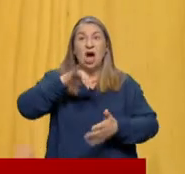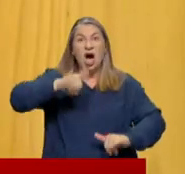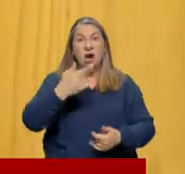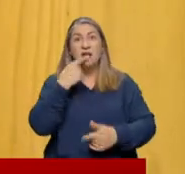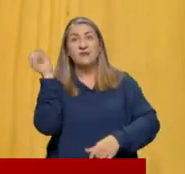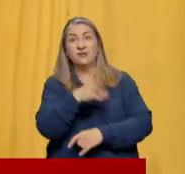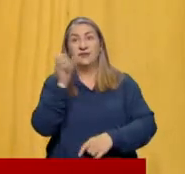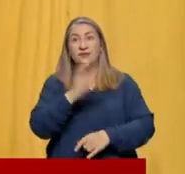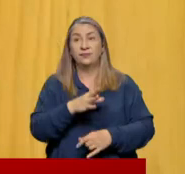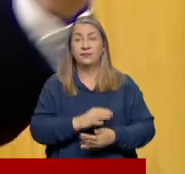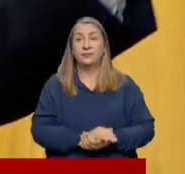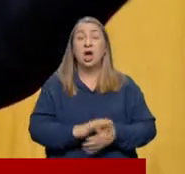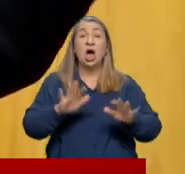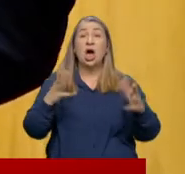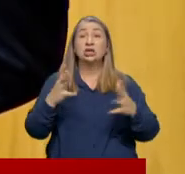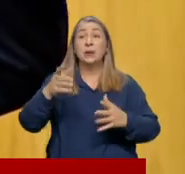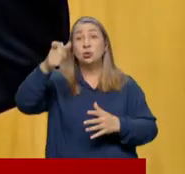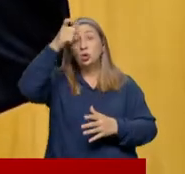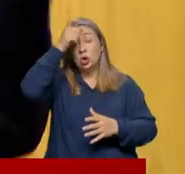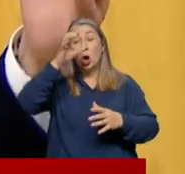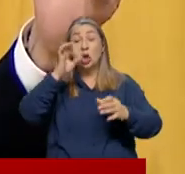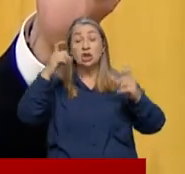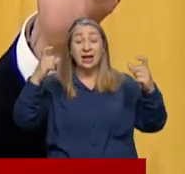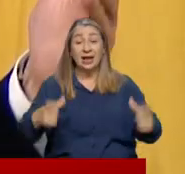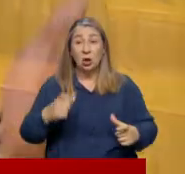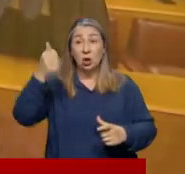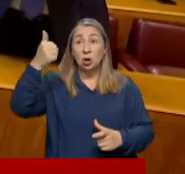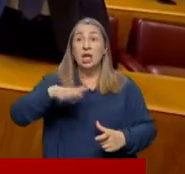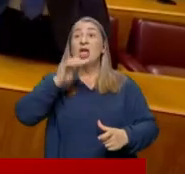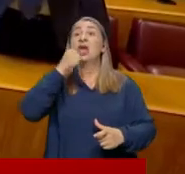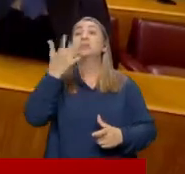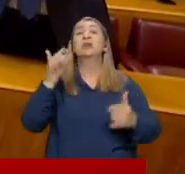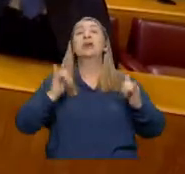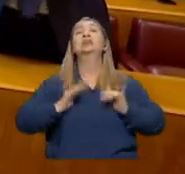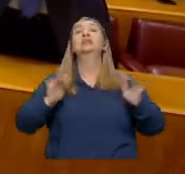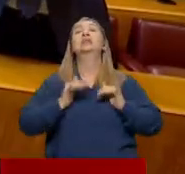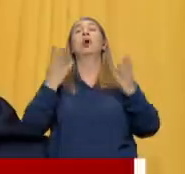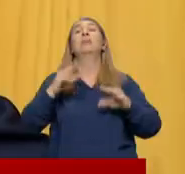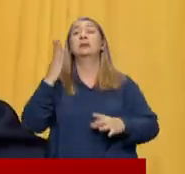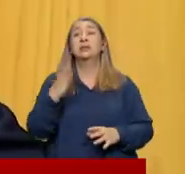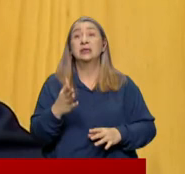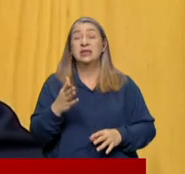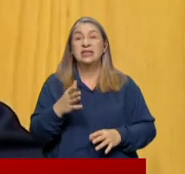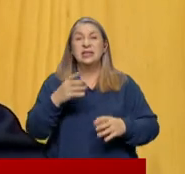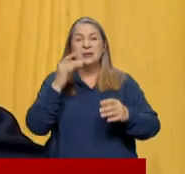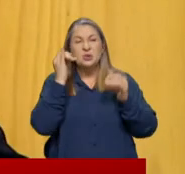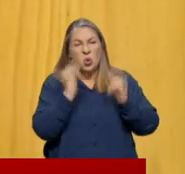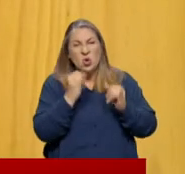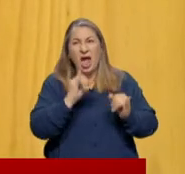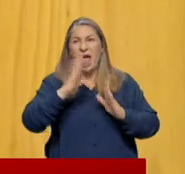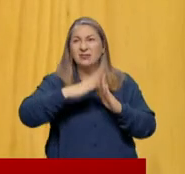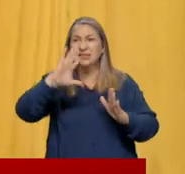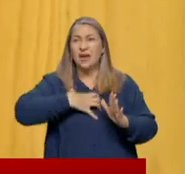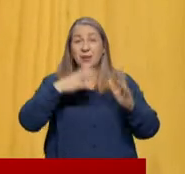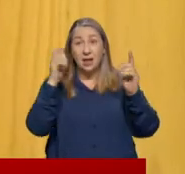sert sözler sarf ettik acaba Türk ocakları yönetimi hiçbir rahatsız olmadı zillete ev